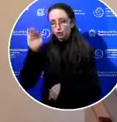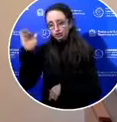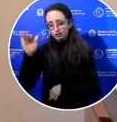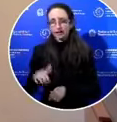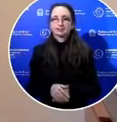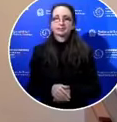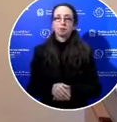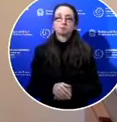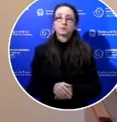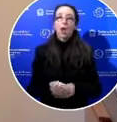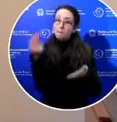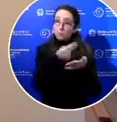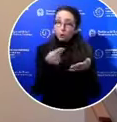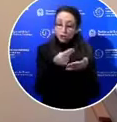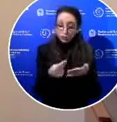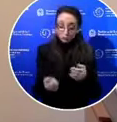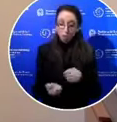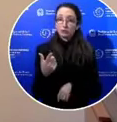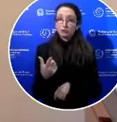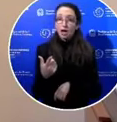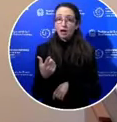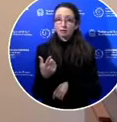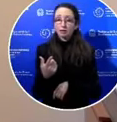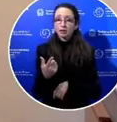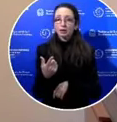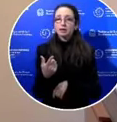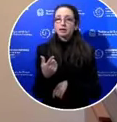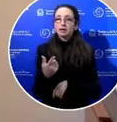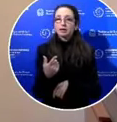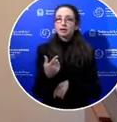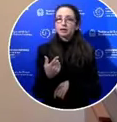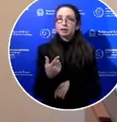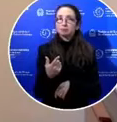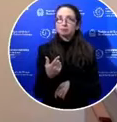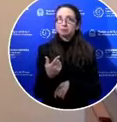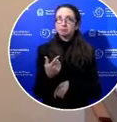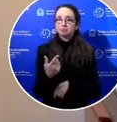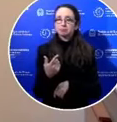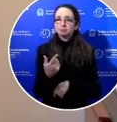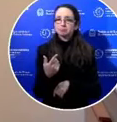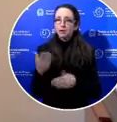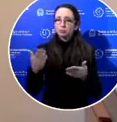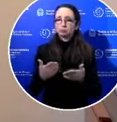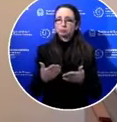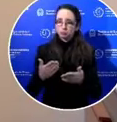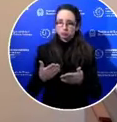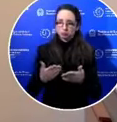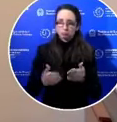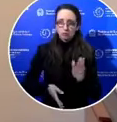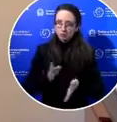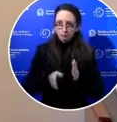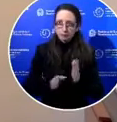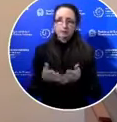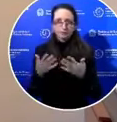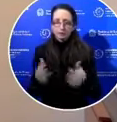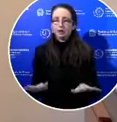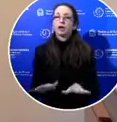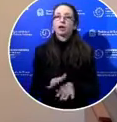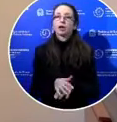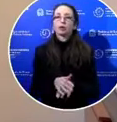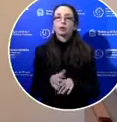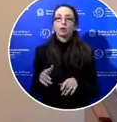stato un progetto importante che ha portato al completamento del proprio iter dopo aver ricevuto i previsti pareri del Garante Nazionale